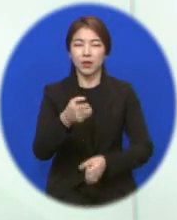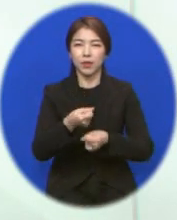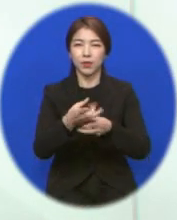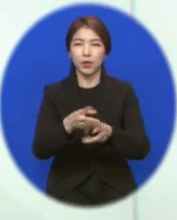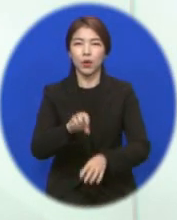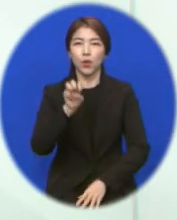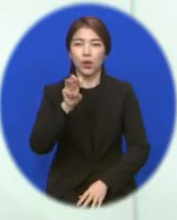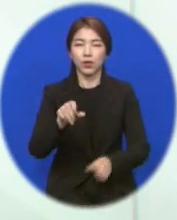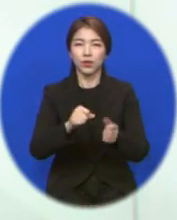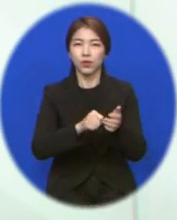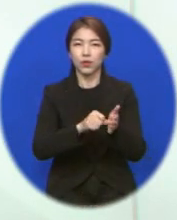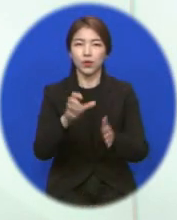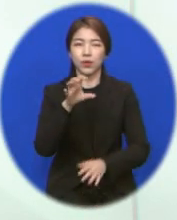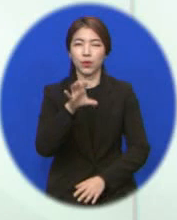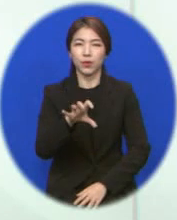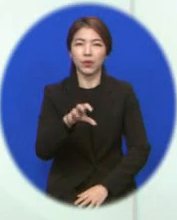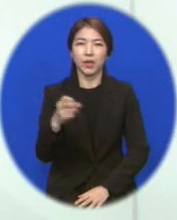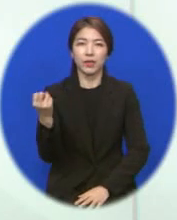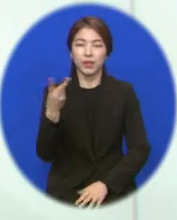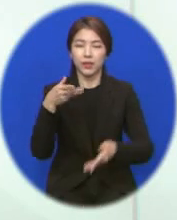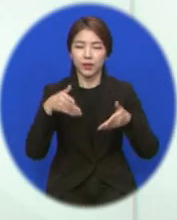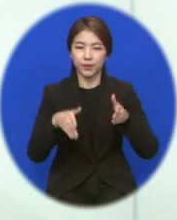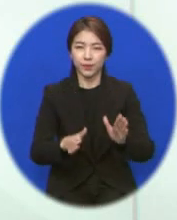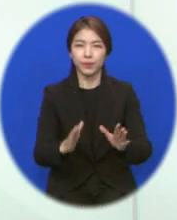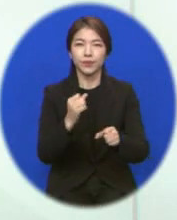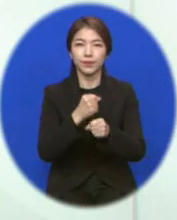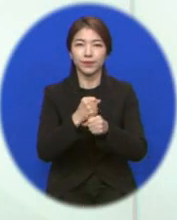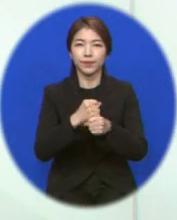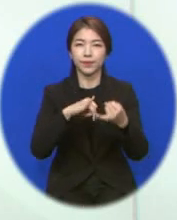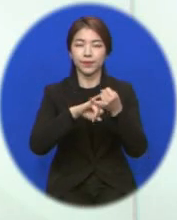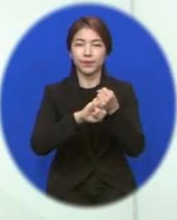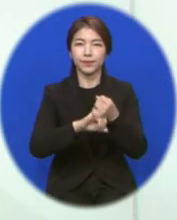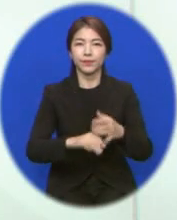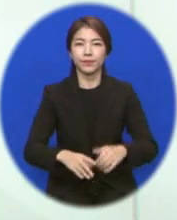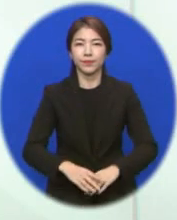스포츠공원을광주의랜드마크로탈바꿈시키겠습니다.